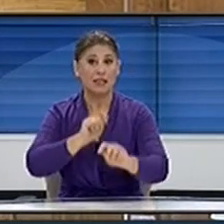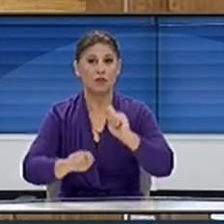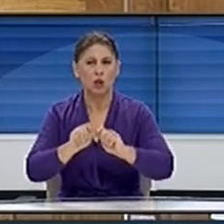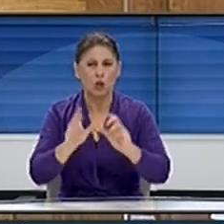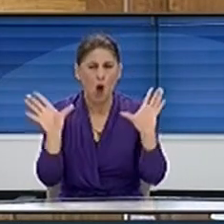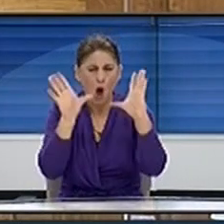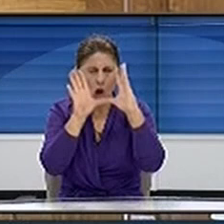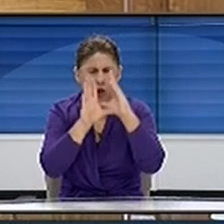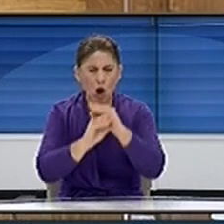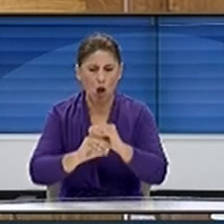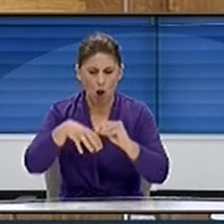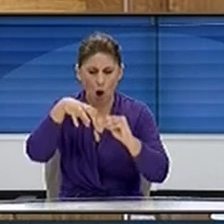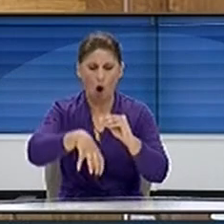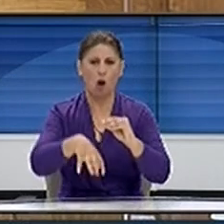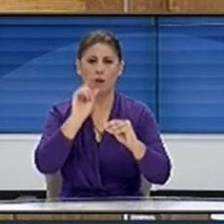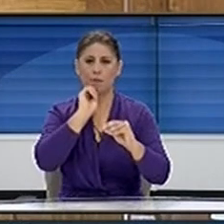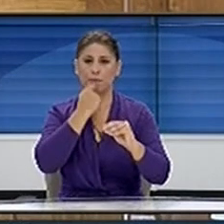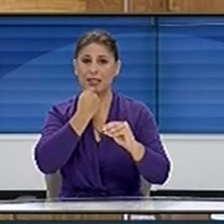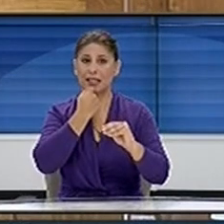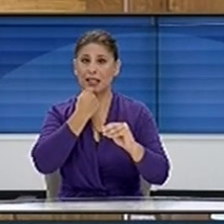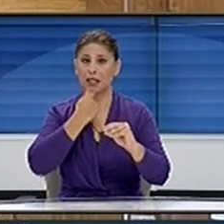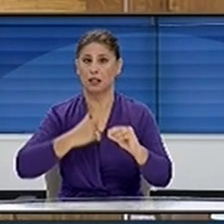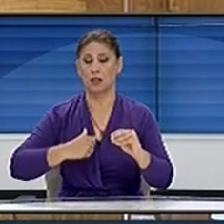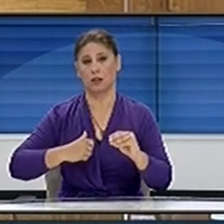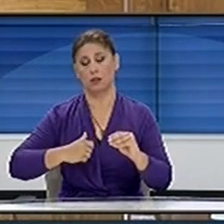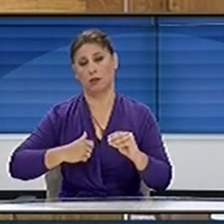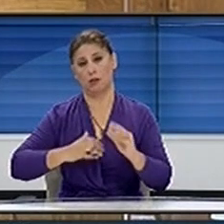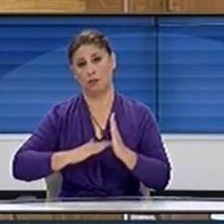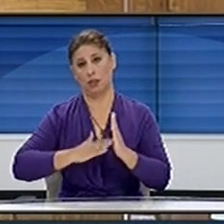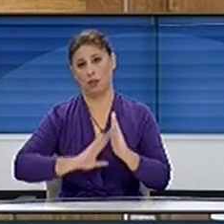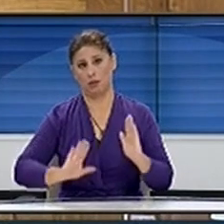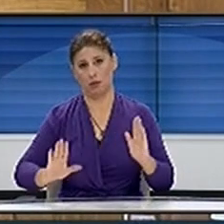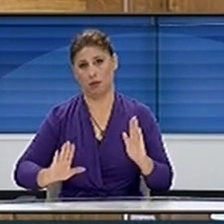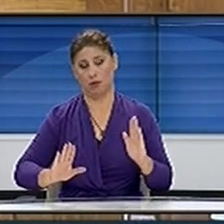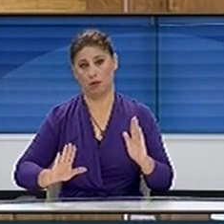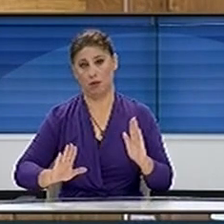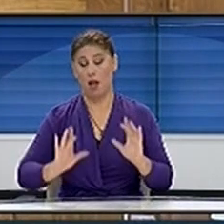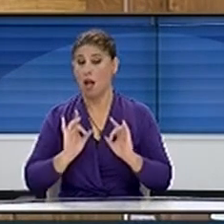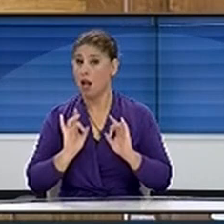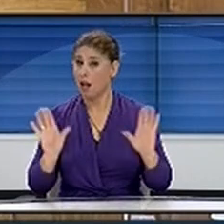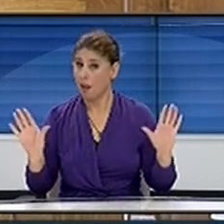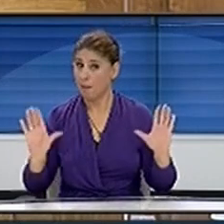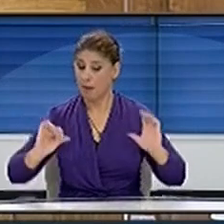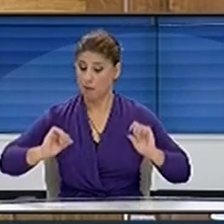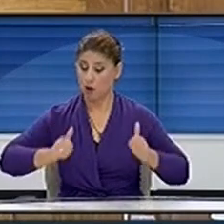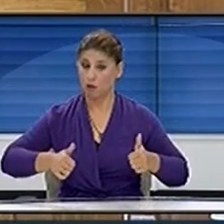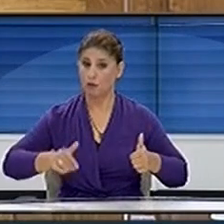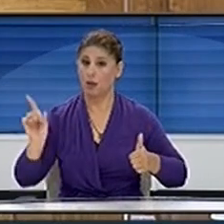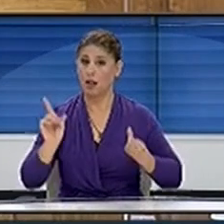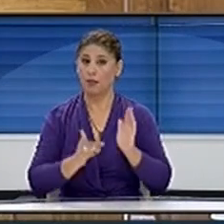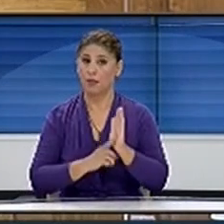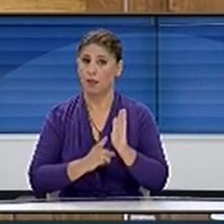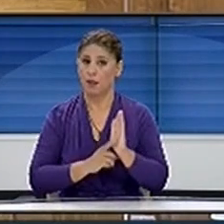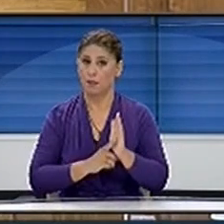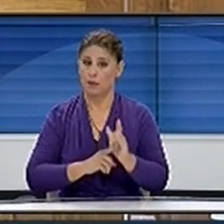των μυστικών υπηρεσιών. Προσοχή όμως. Καμία πρωτοβουλία μας δεν πρέπει